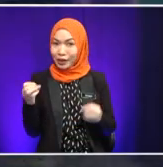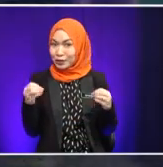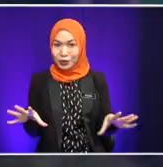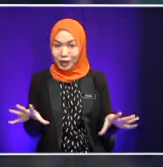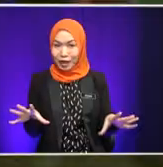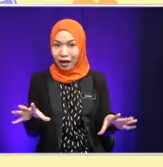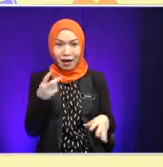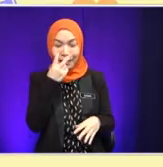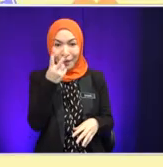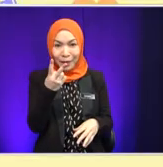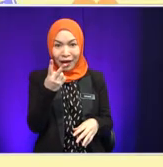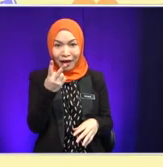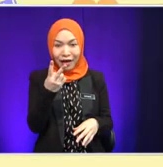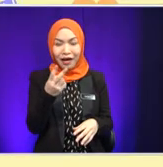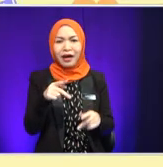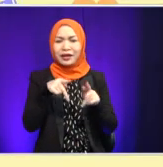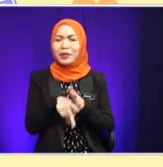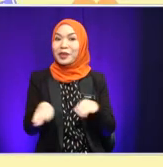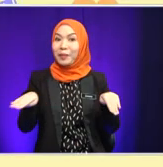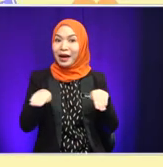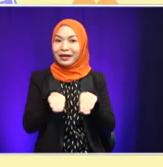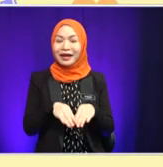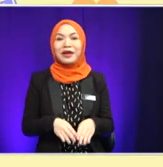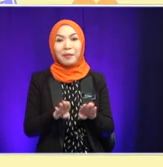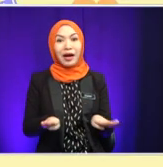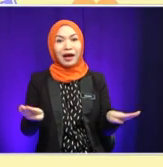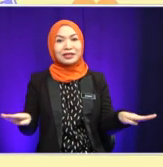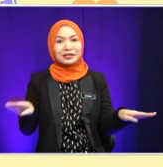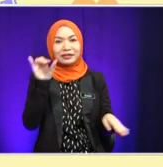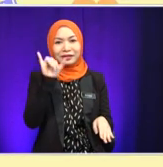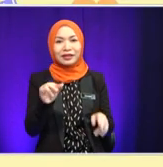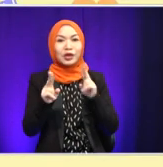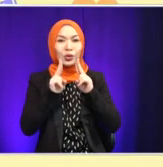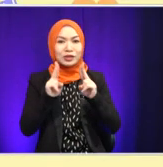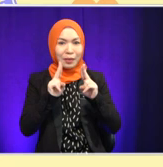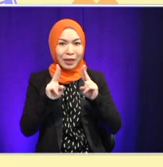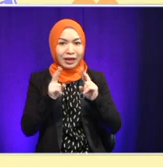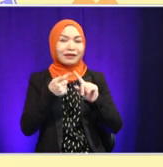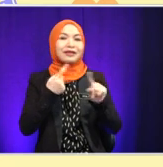berbagai bahasa yang diucapkan kemudian tak Terangkan sedikit tentang video tersebut